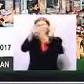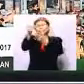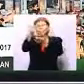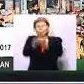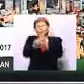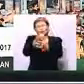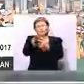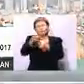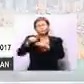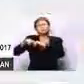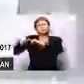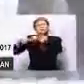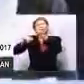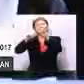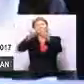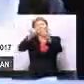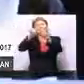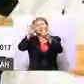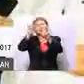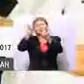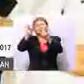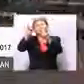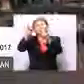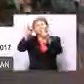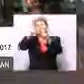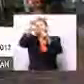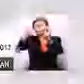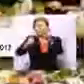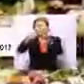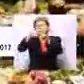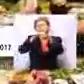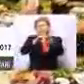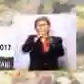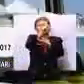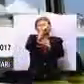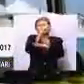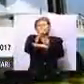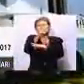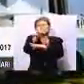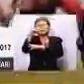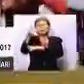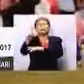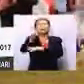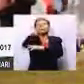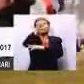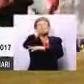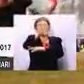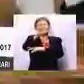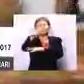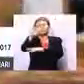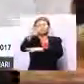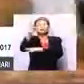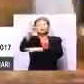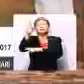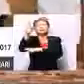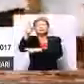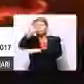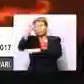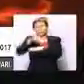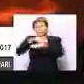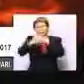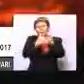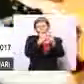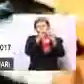RM9.7 bilion atau bersamaan dengan 1.8% daripada kadar pertumbuhan 3.9% KDNK antara